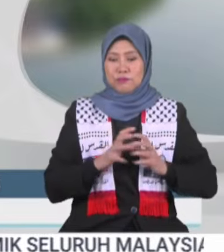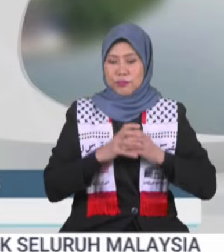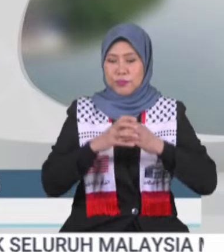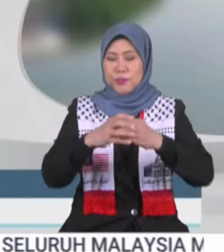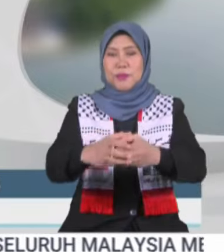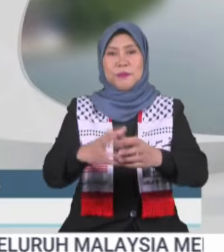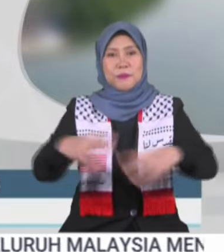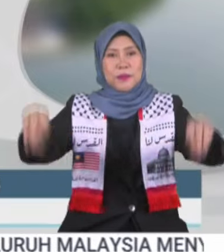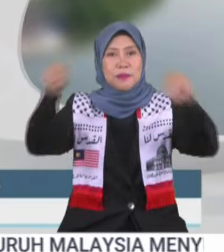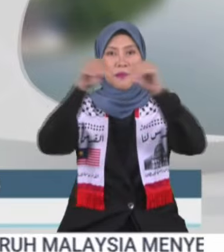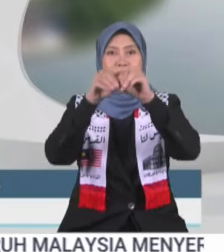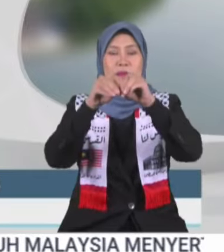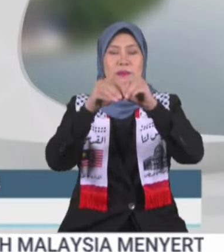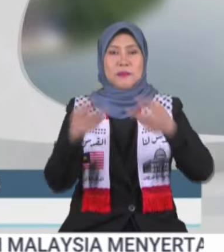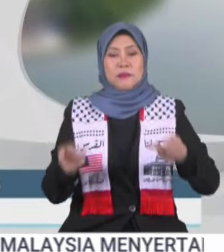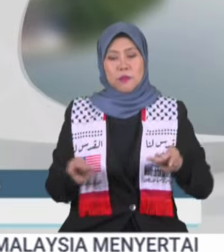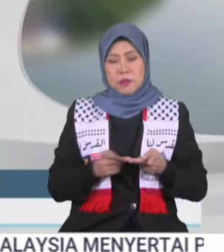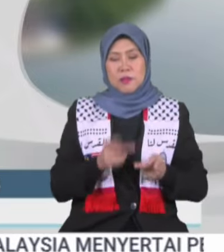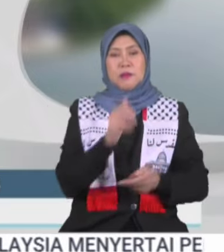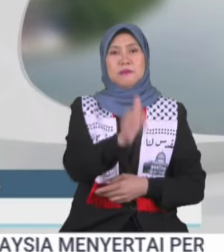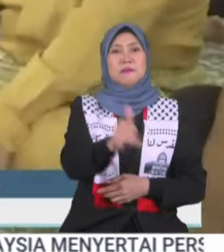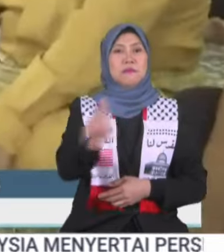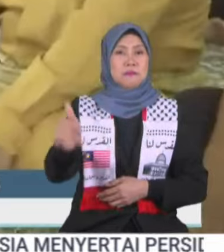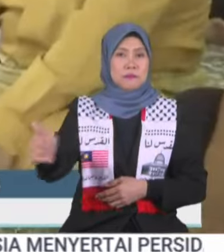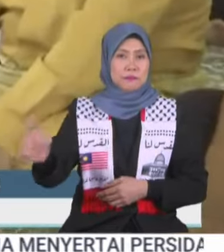masjid di kawasan masing-masing